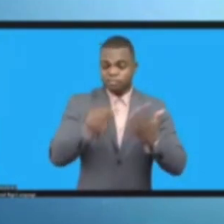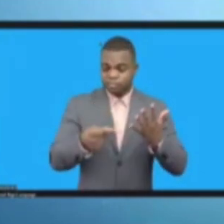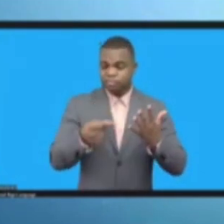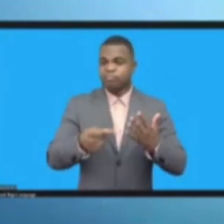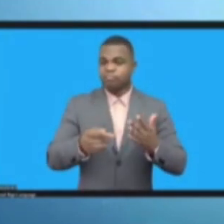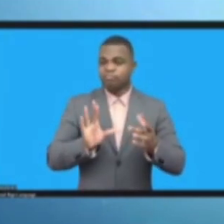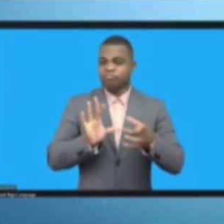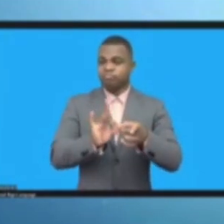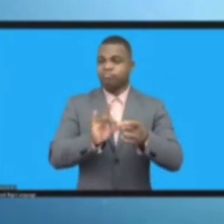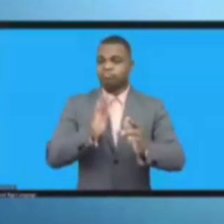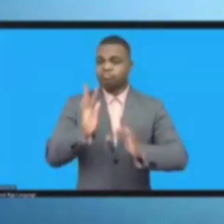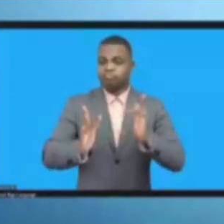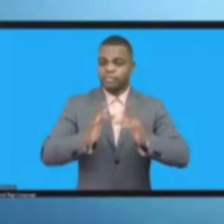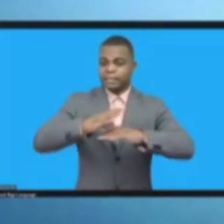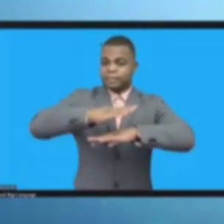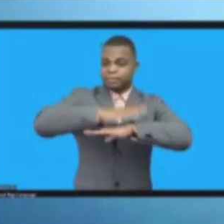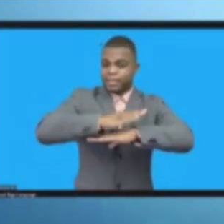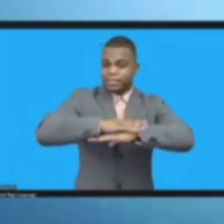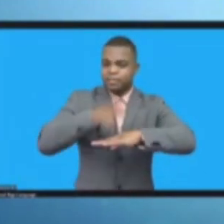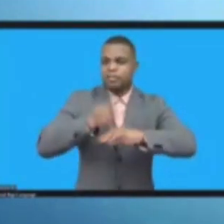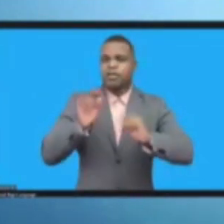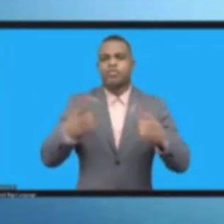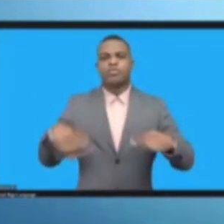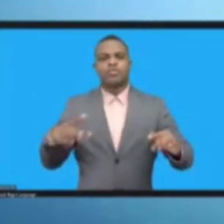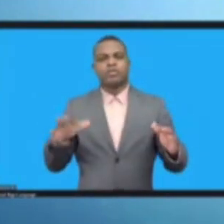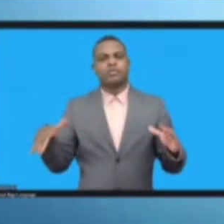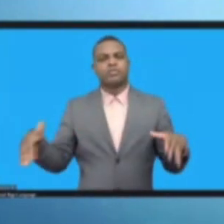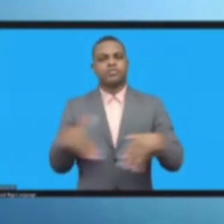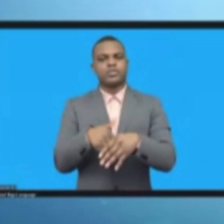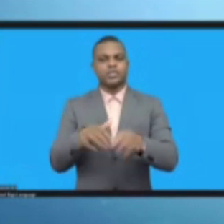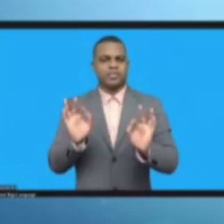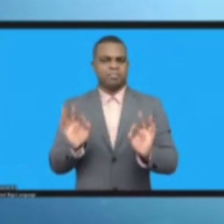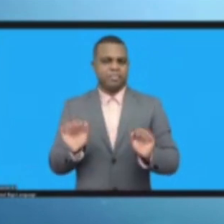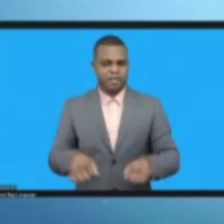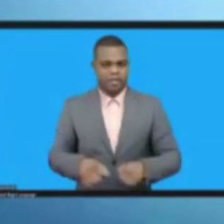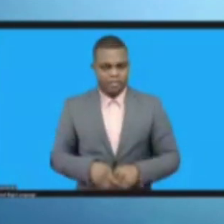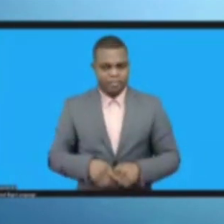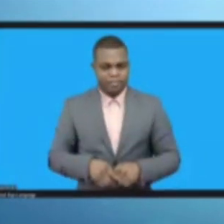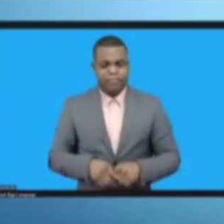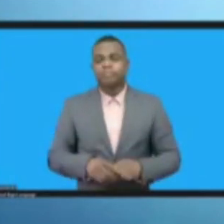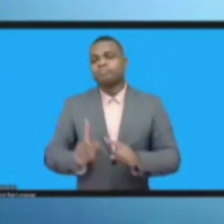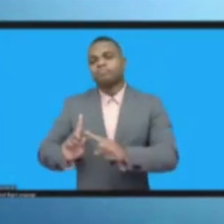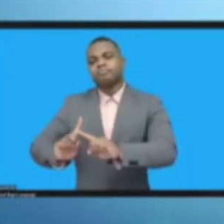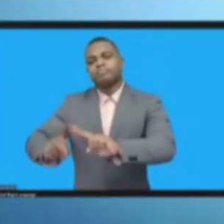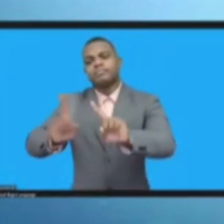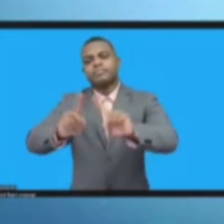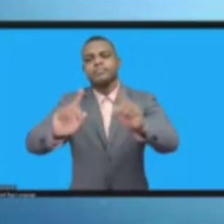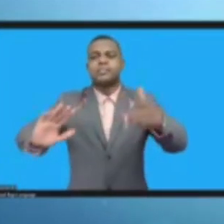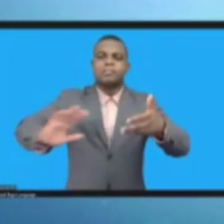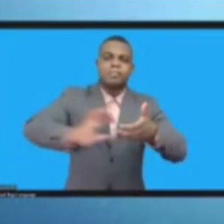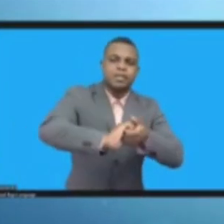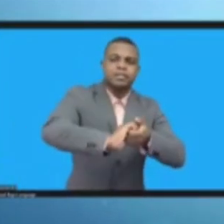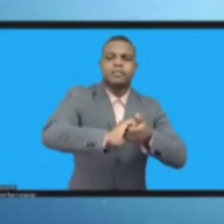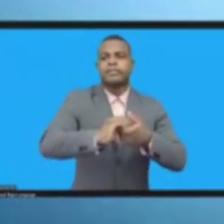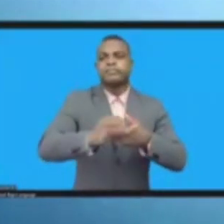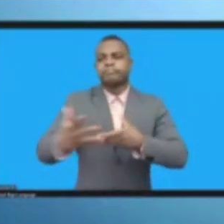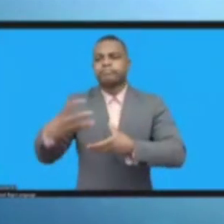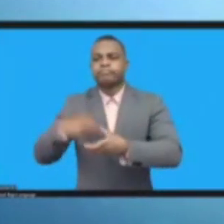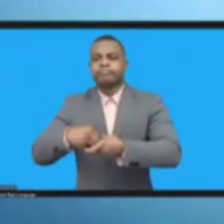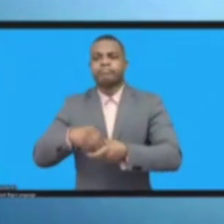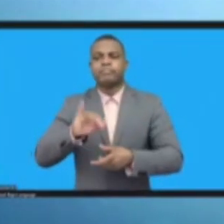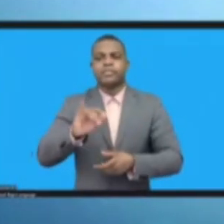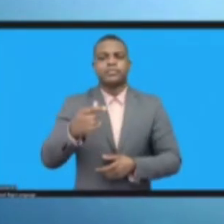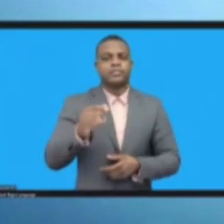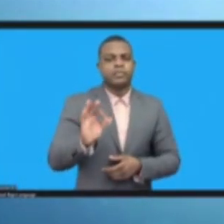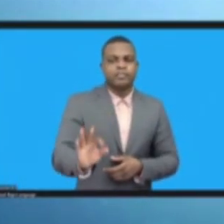Инклюзивный, мультистейкхолдерный подход на форуме по управлению интернетом является важным условием для